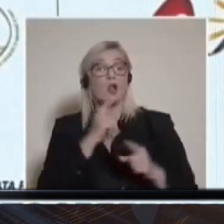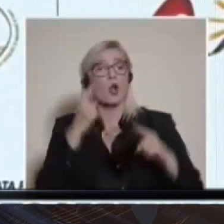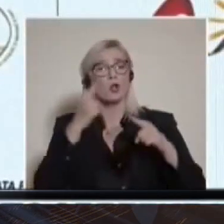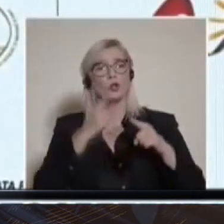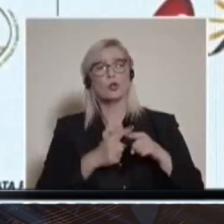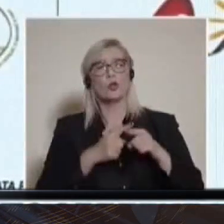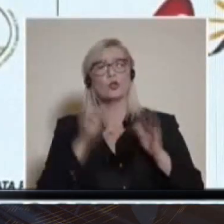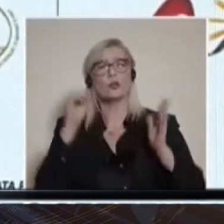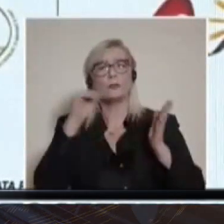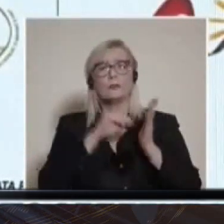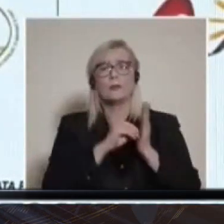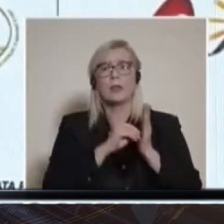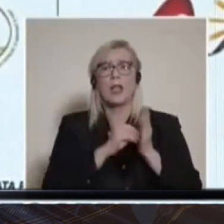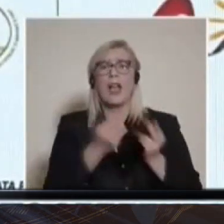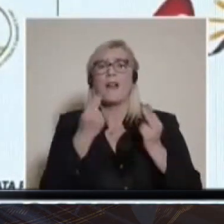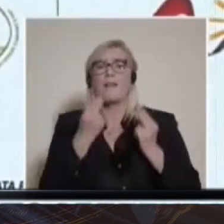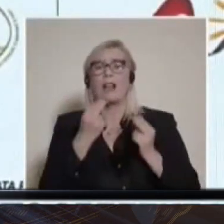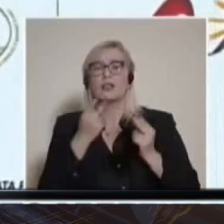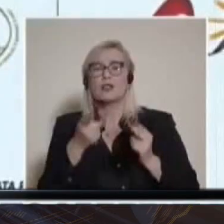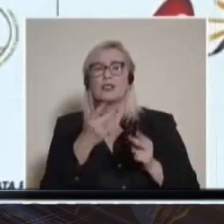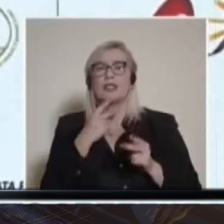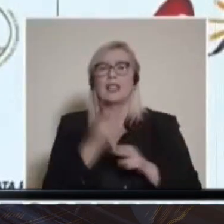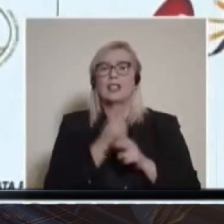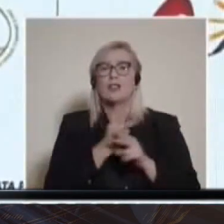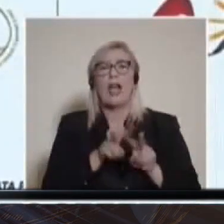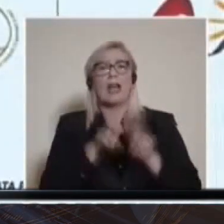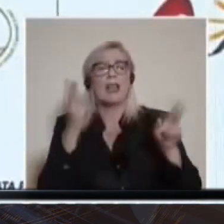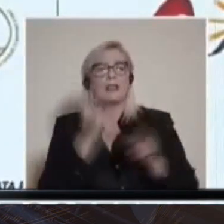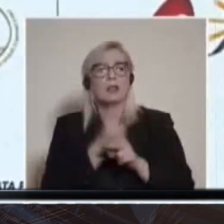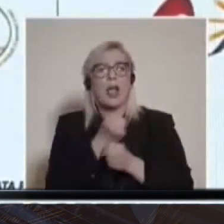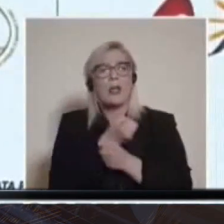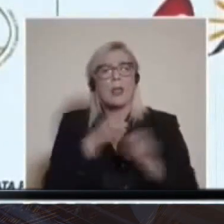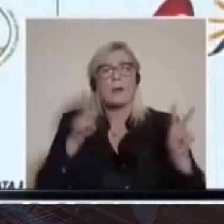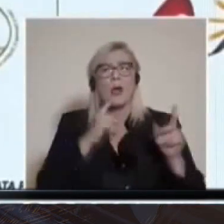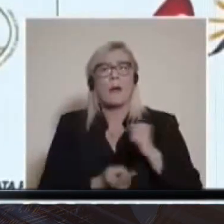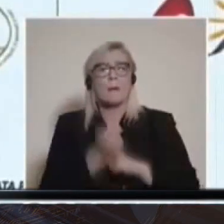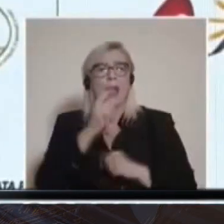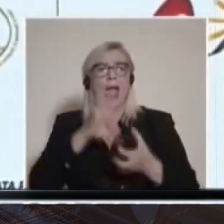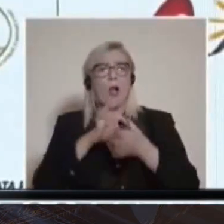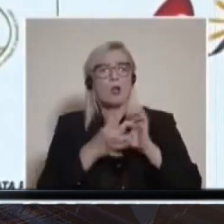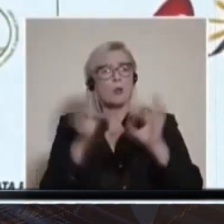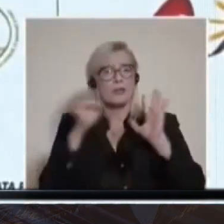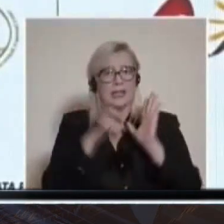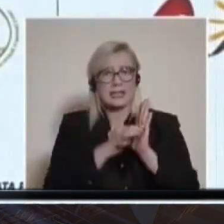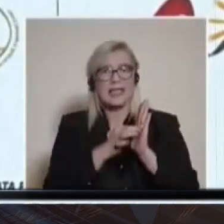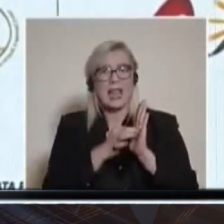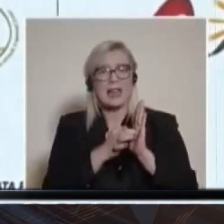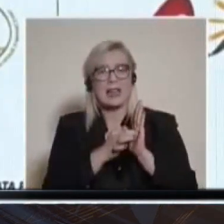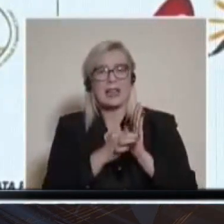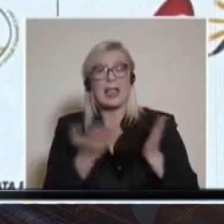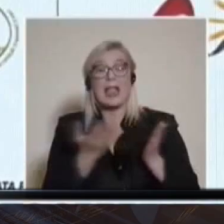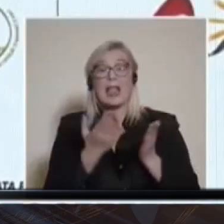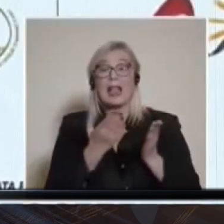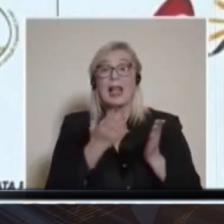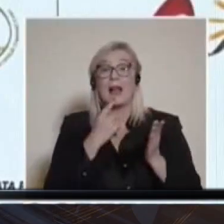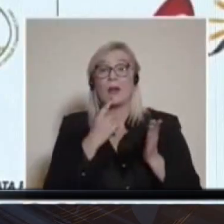дефинираат приоритетите на развој на државата, демографските предизвици, економските цели и како да се